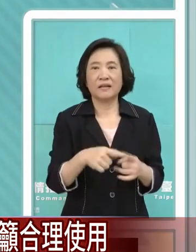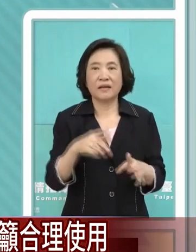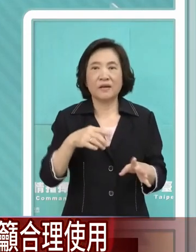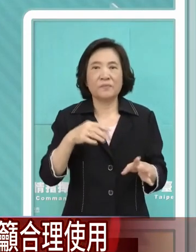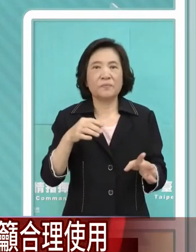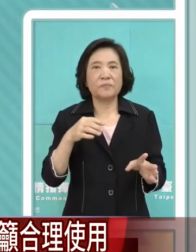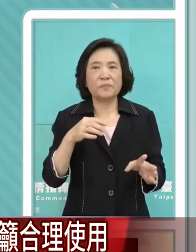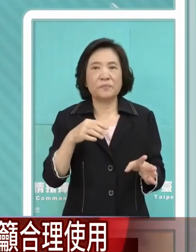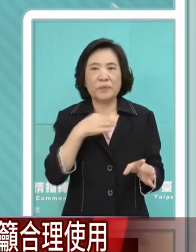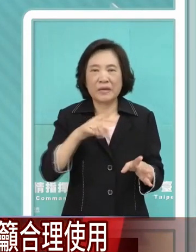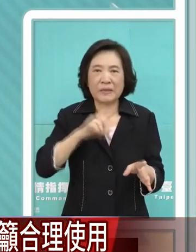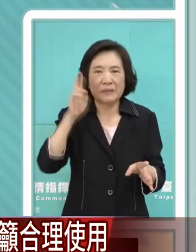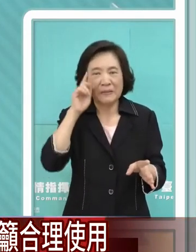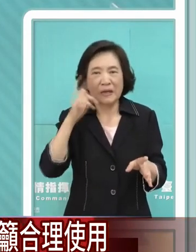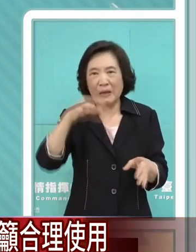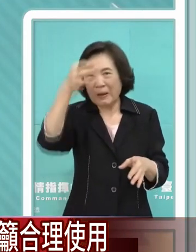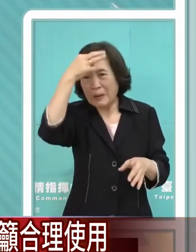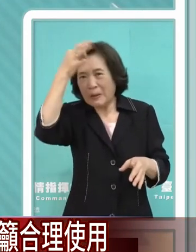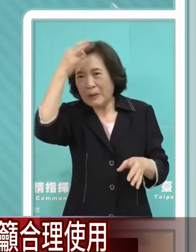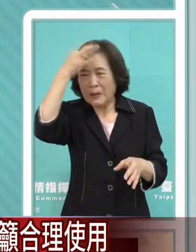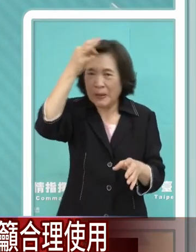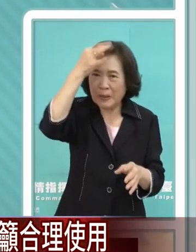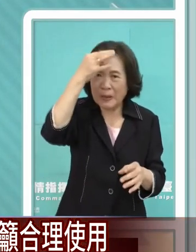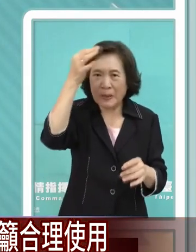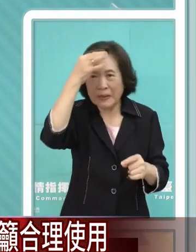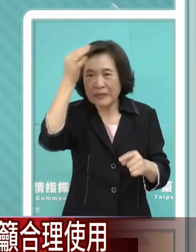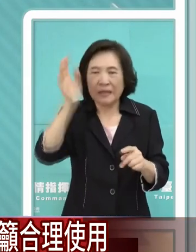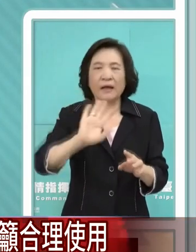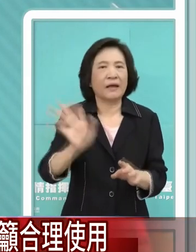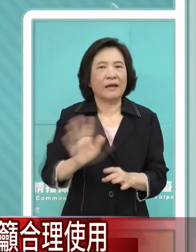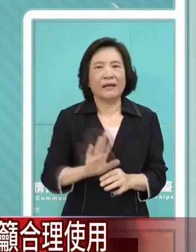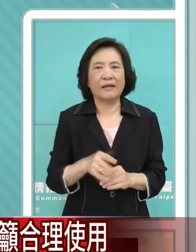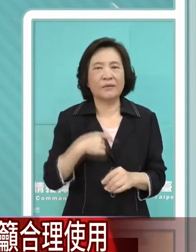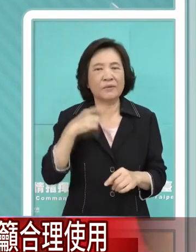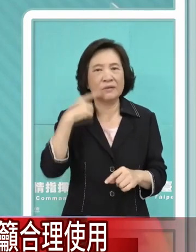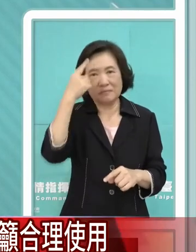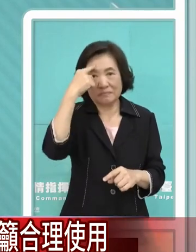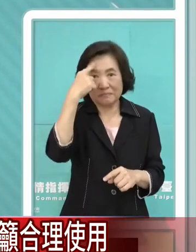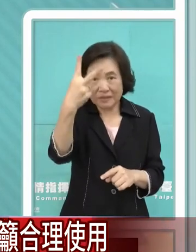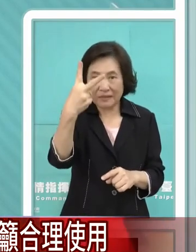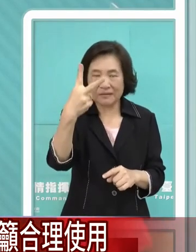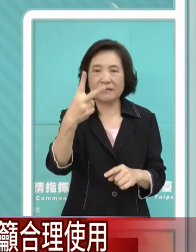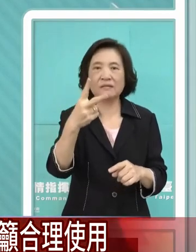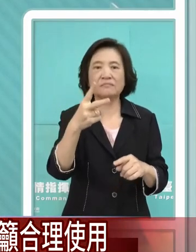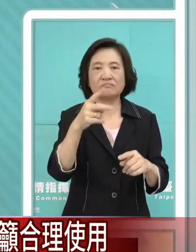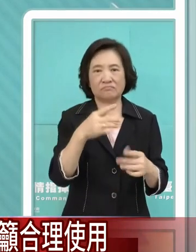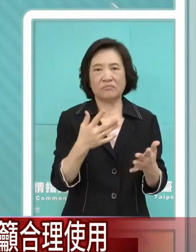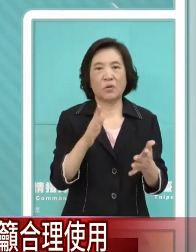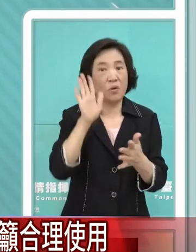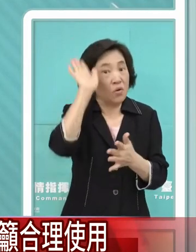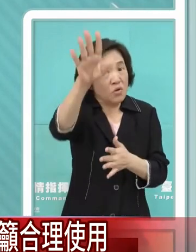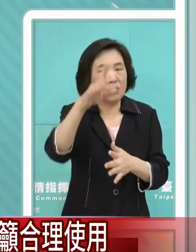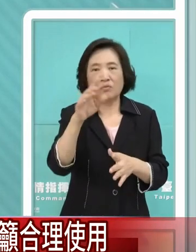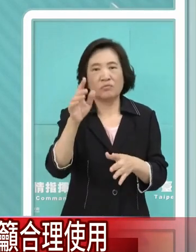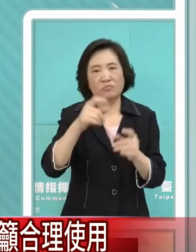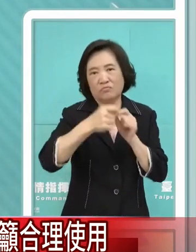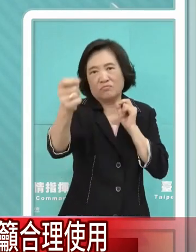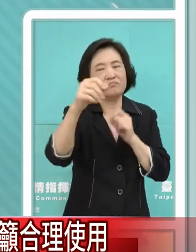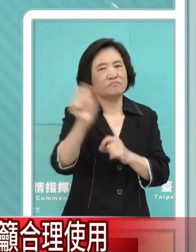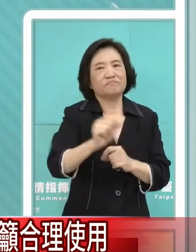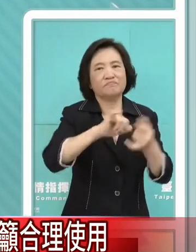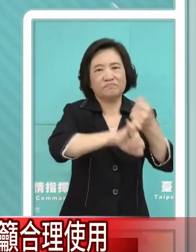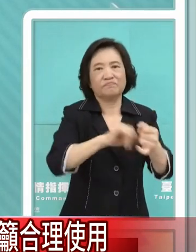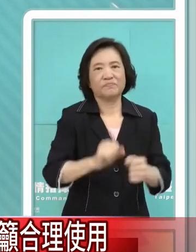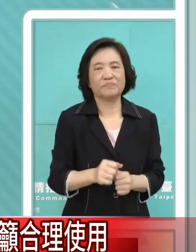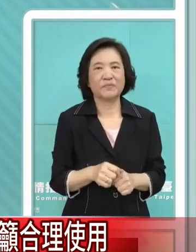做两天以后的预约，所以这个我们会改。另外一个，我们会考虑说假日的这种情况呢，也许